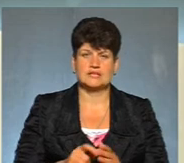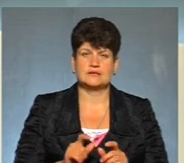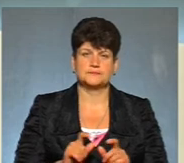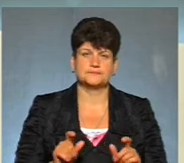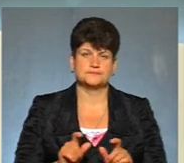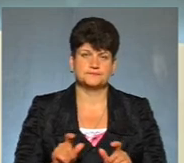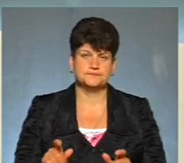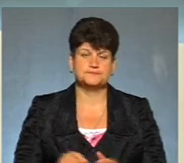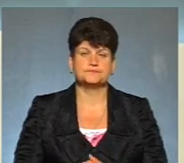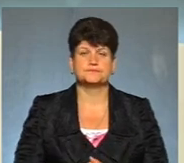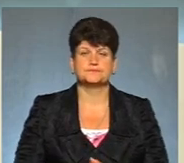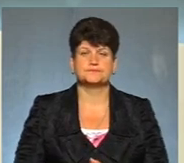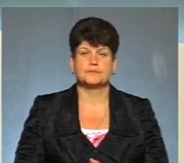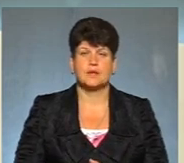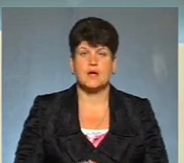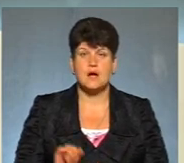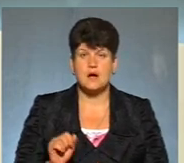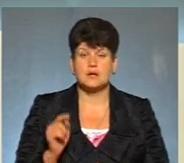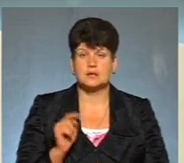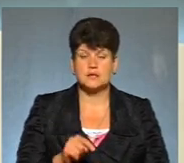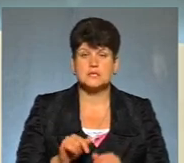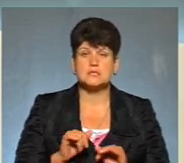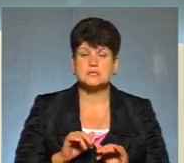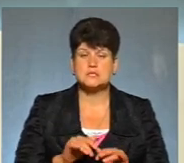закладах. А такі засоби